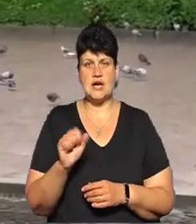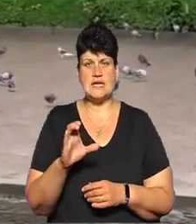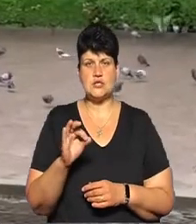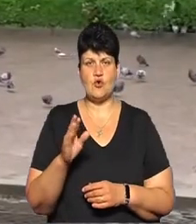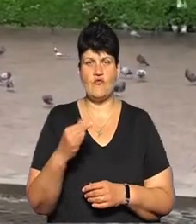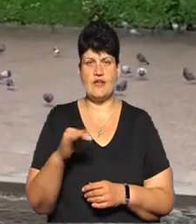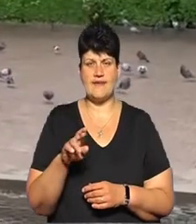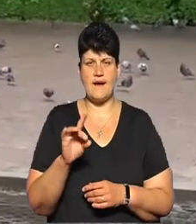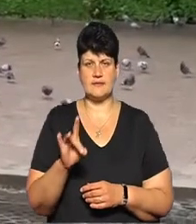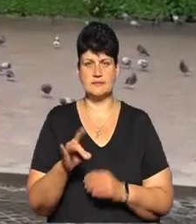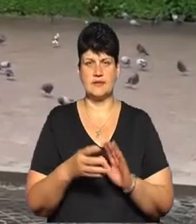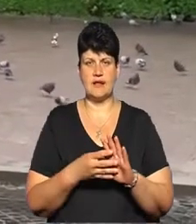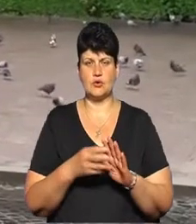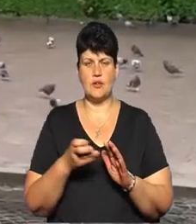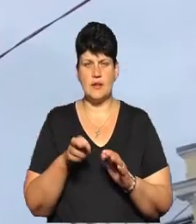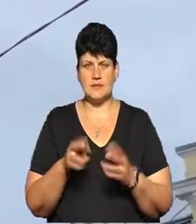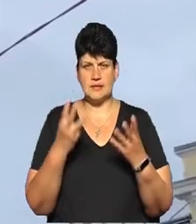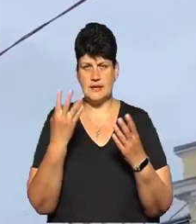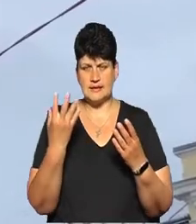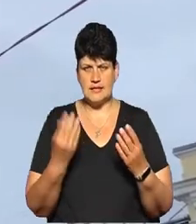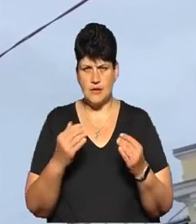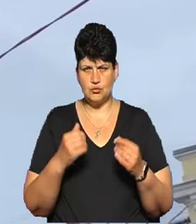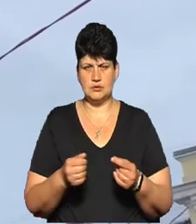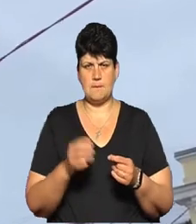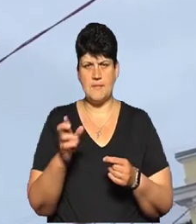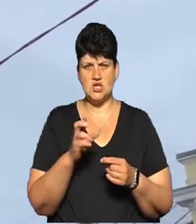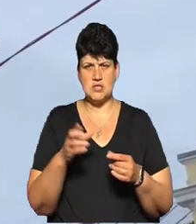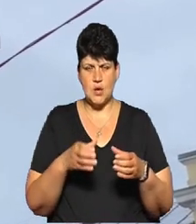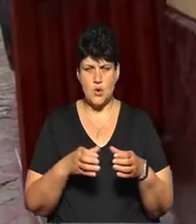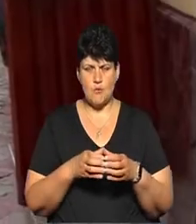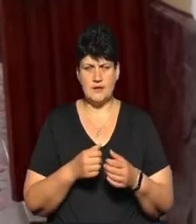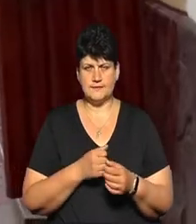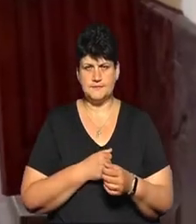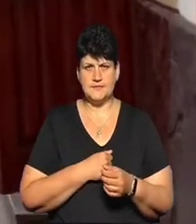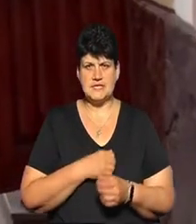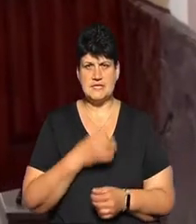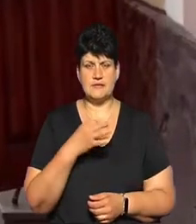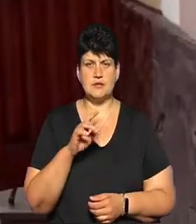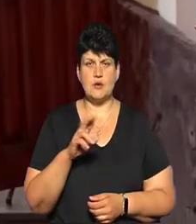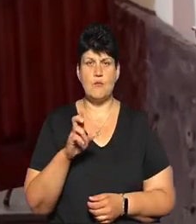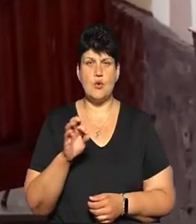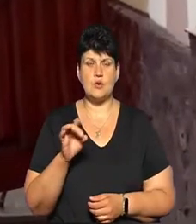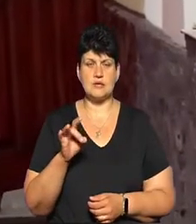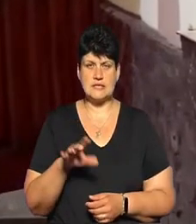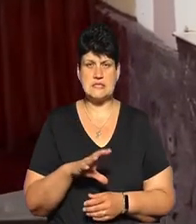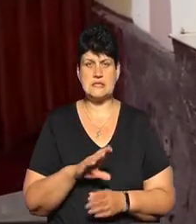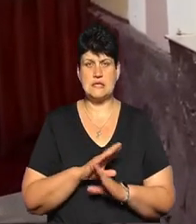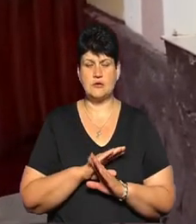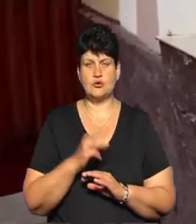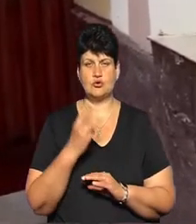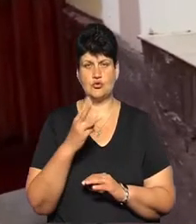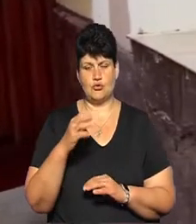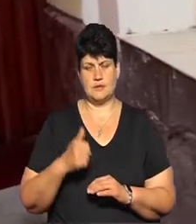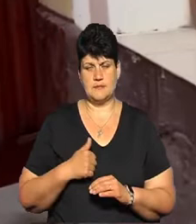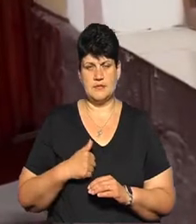Відсьогодні 3 дні у жалобі буде Бережанська громада, розповів голова громади Ростислав Бортник. За його словами, загинули 3 бійців – Юрій Грішаєв,